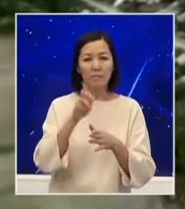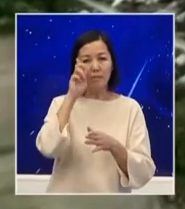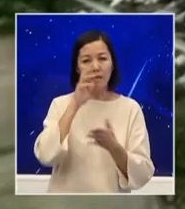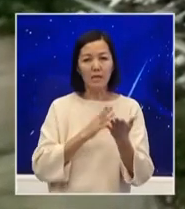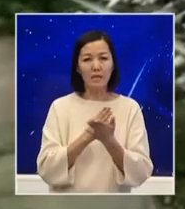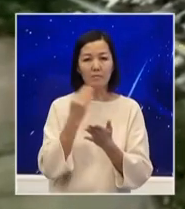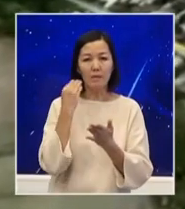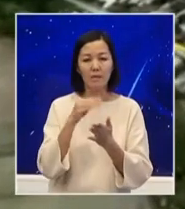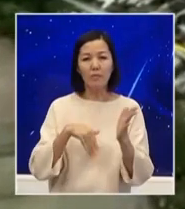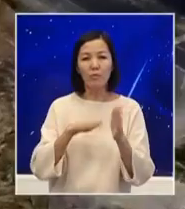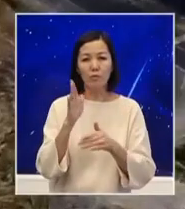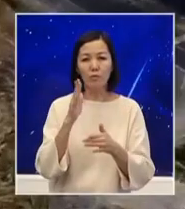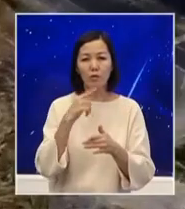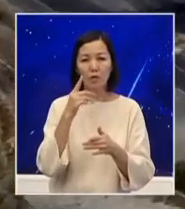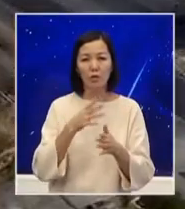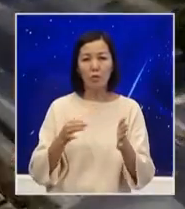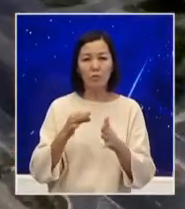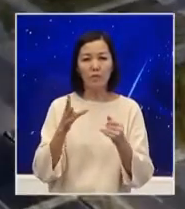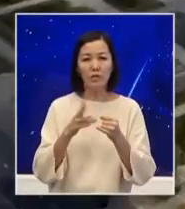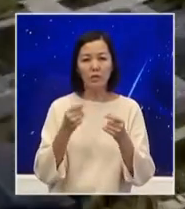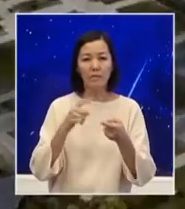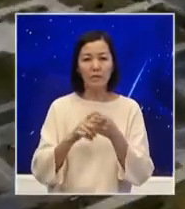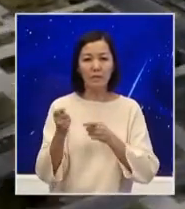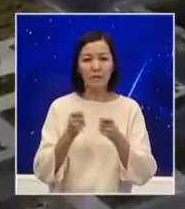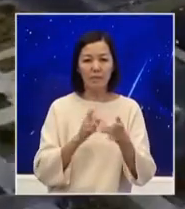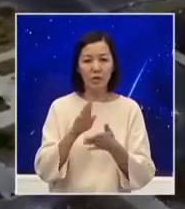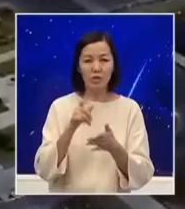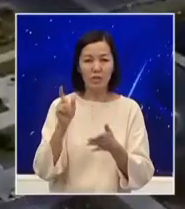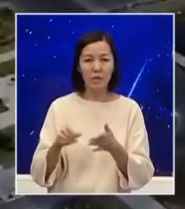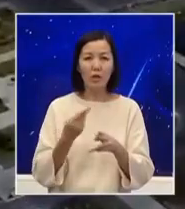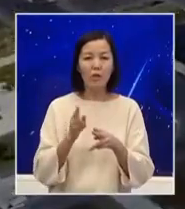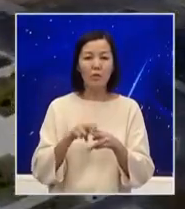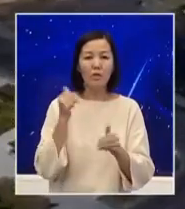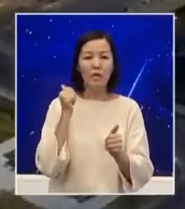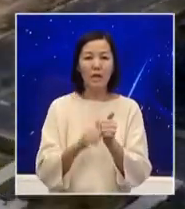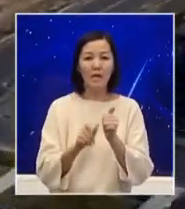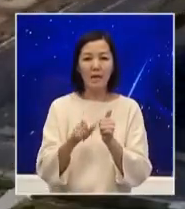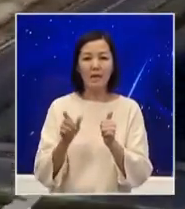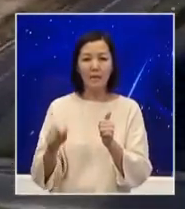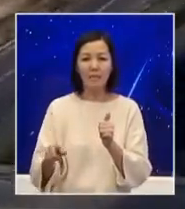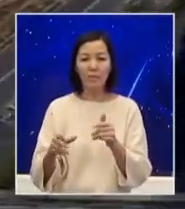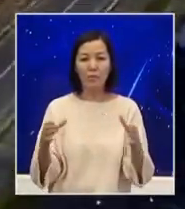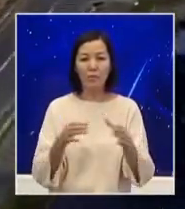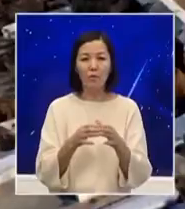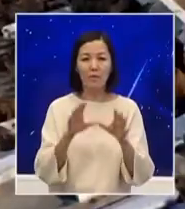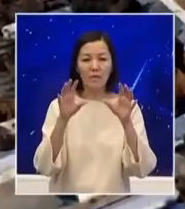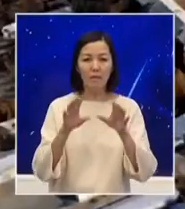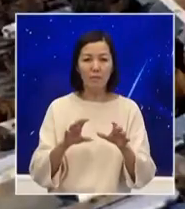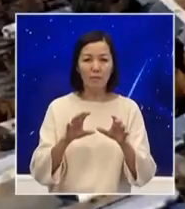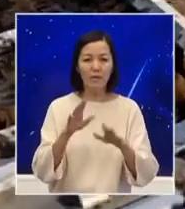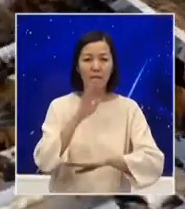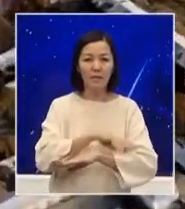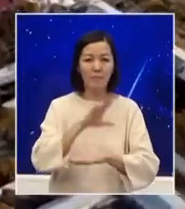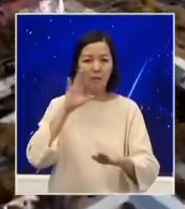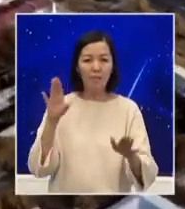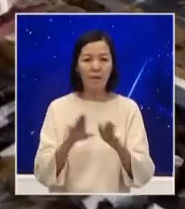мемлекеттік қызметтің сапасы жақсарады дейді облыстық жер қатынастары басқармасының басшысы. Өйткені әр уәкілетті орган заңмен белгіленген тәртіпте